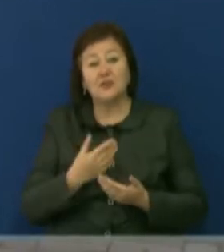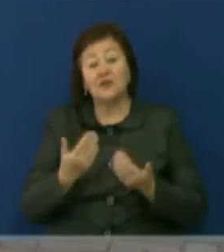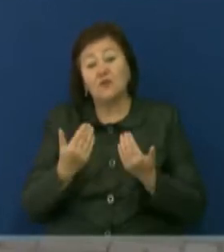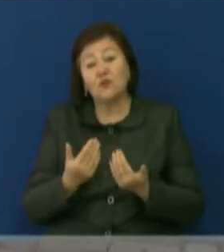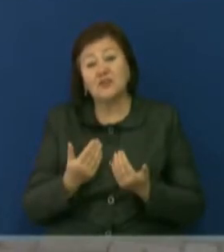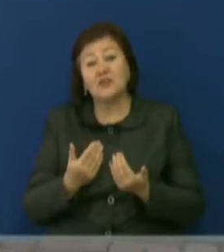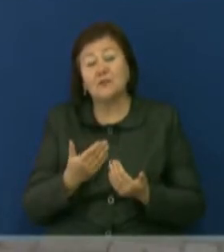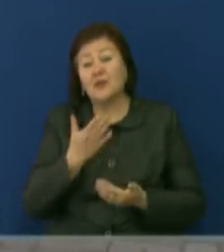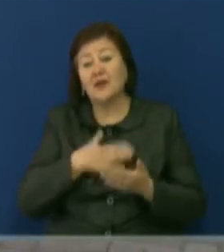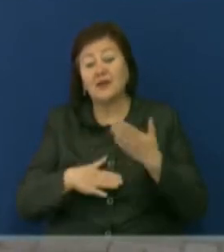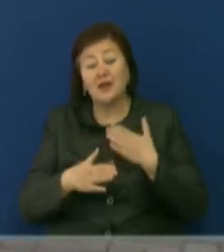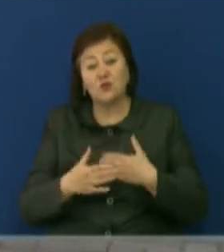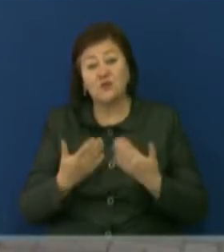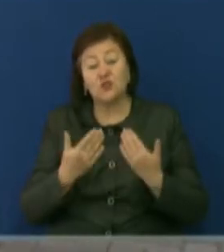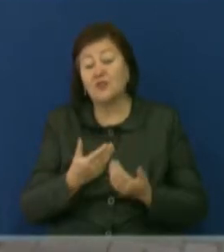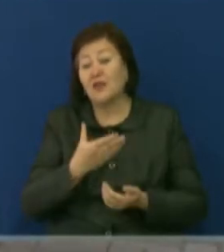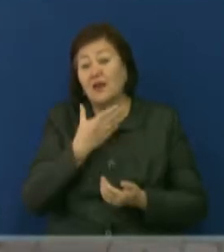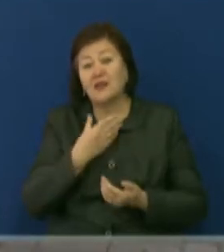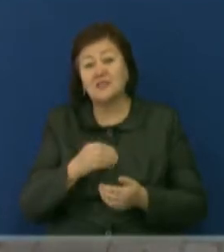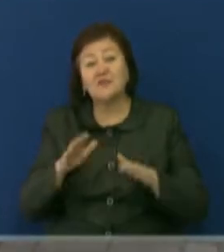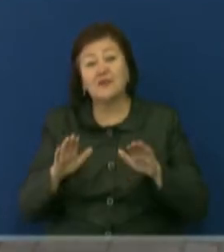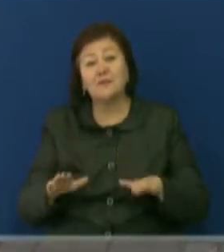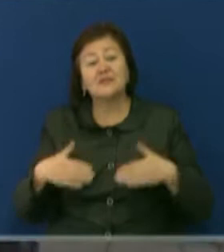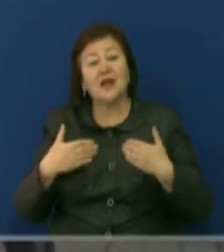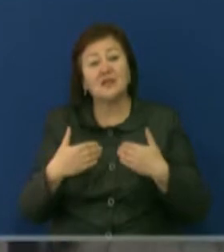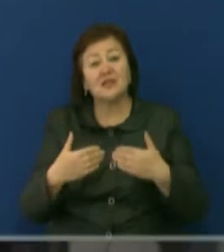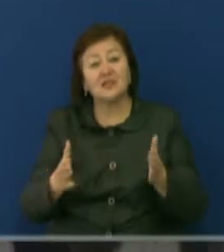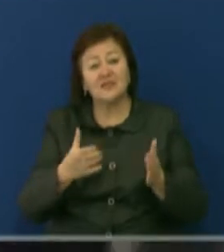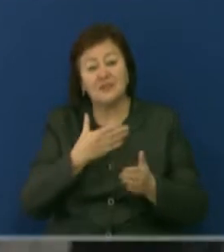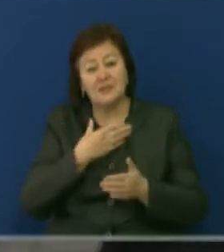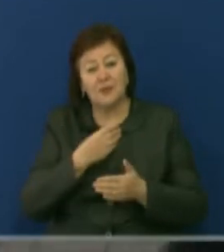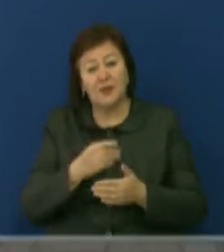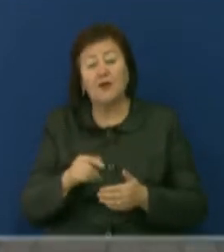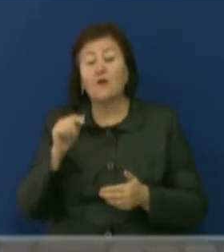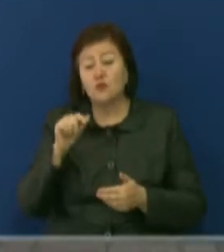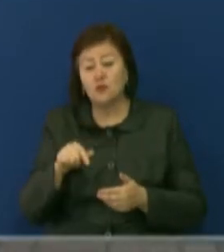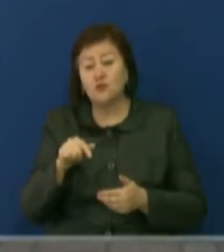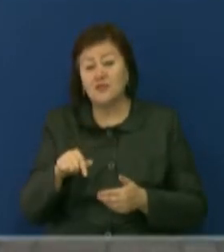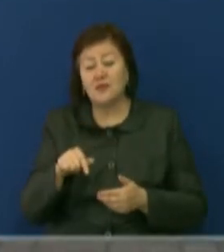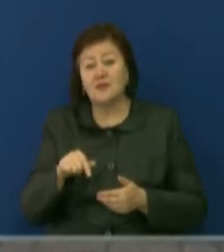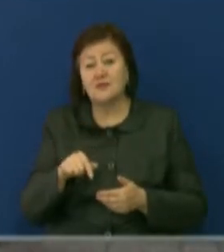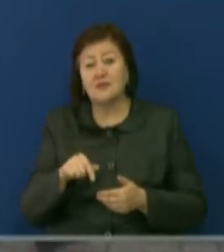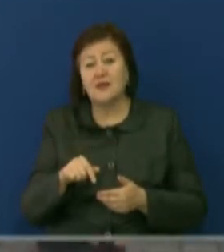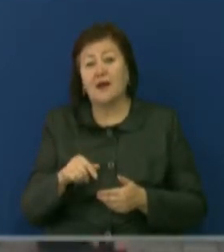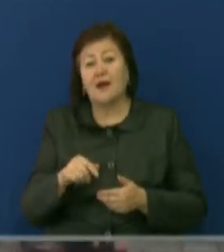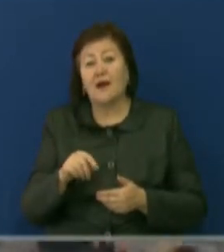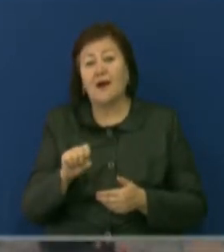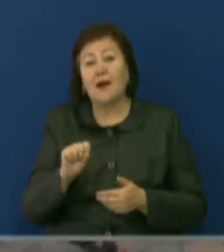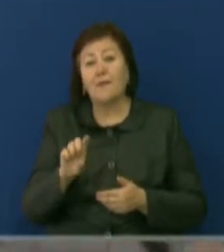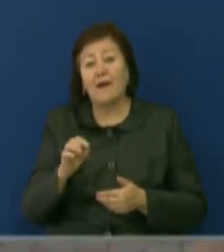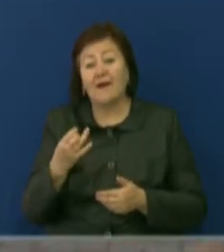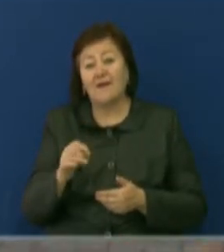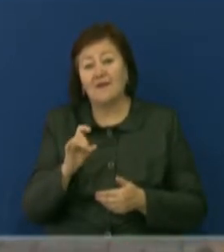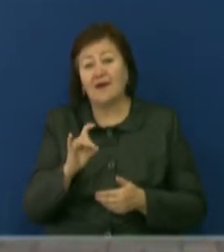көрікті жерлердің ашылғанына өте қуаныштымыз. Бұл жерде енді именно осы арена алаңы